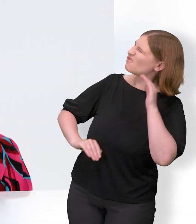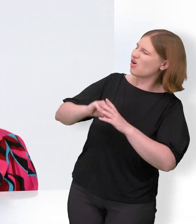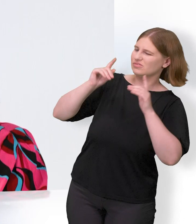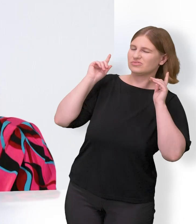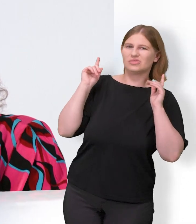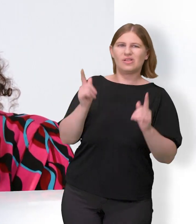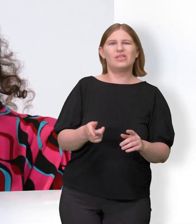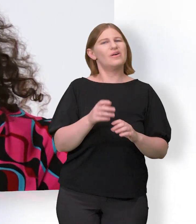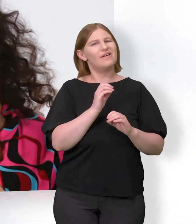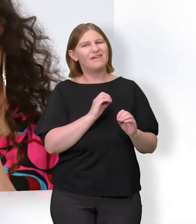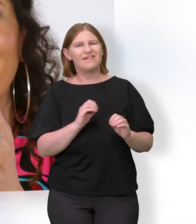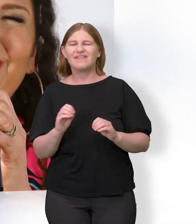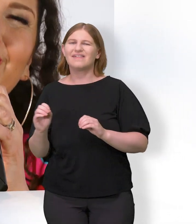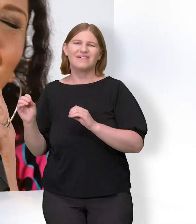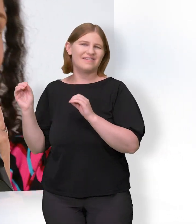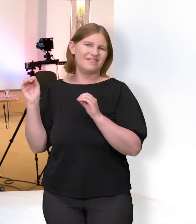Oh,